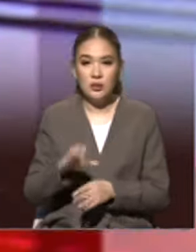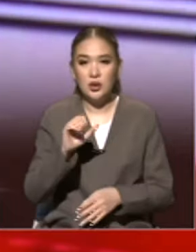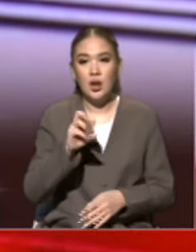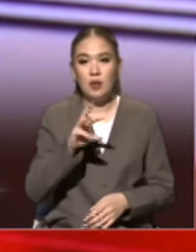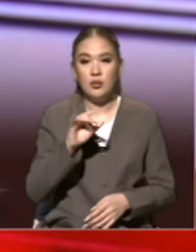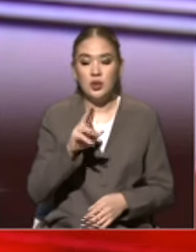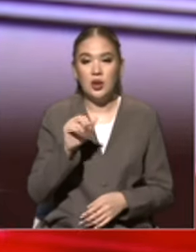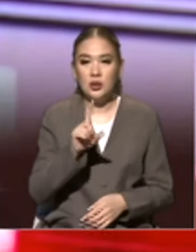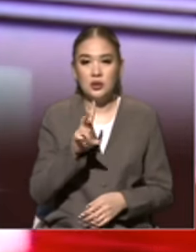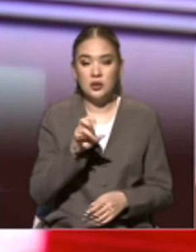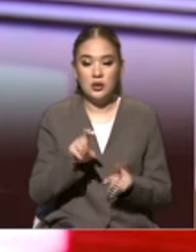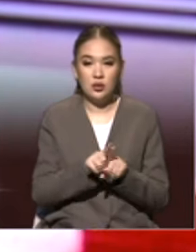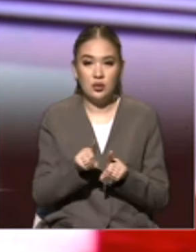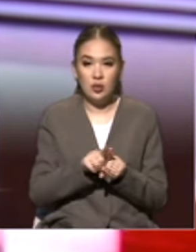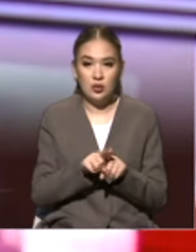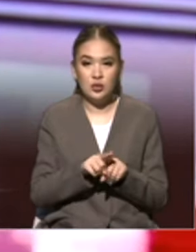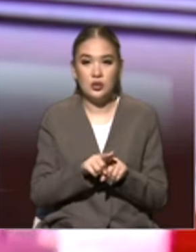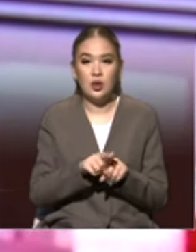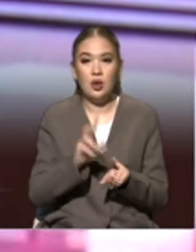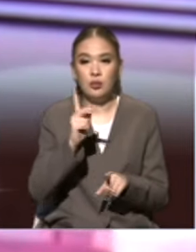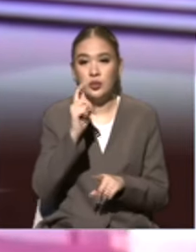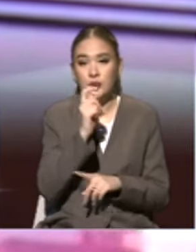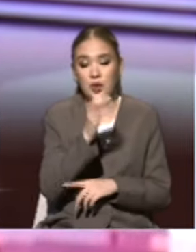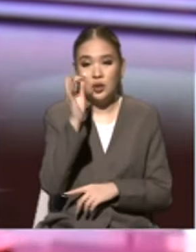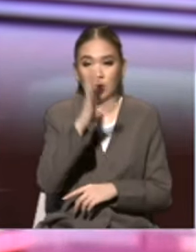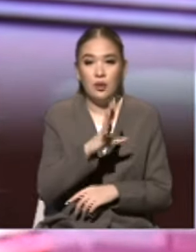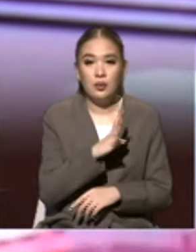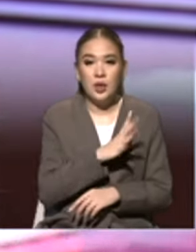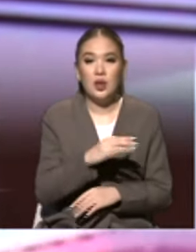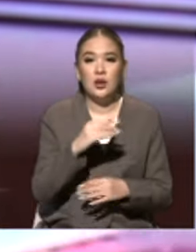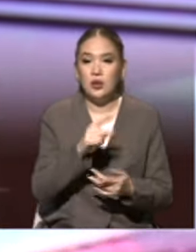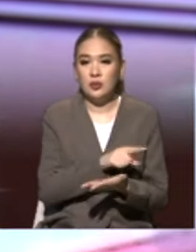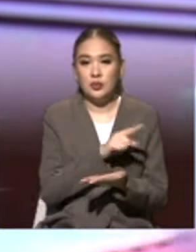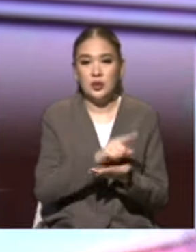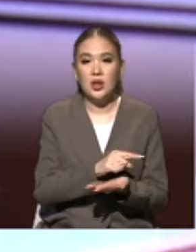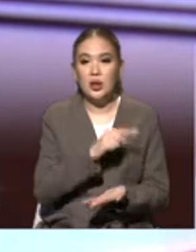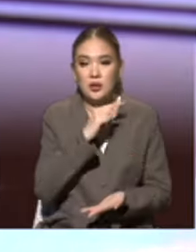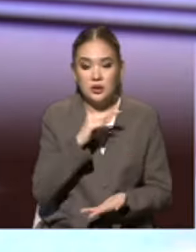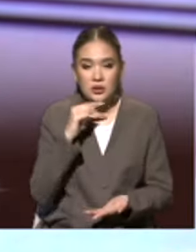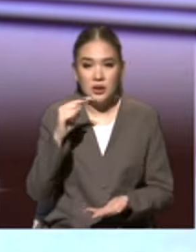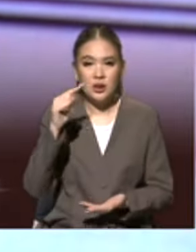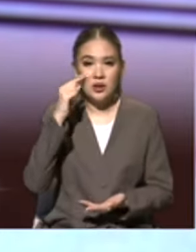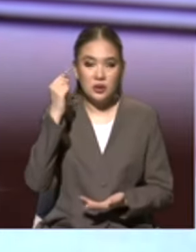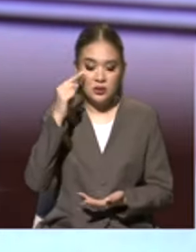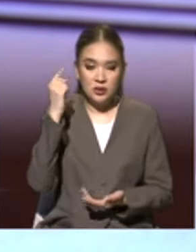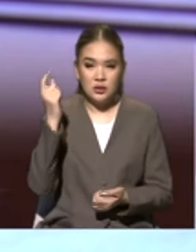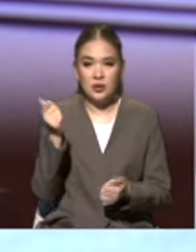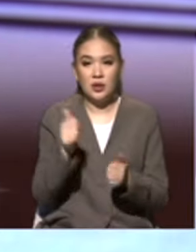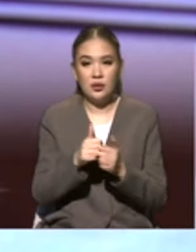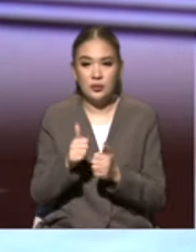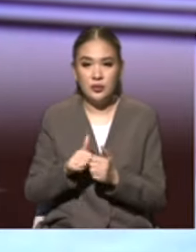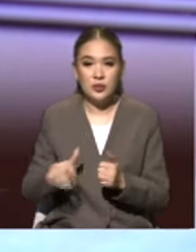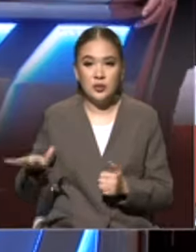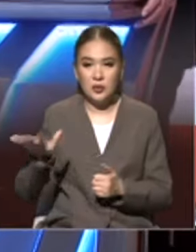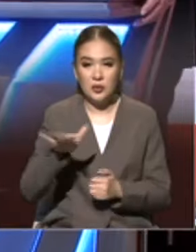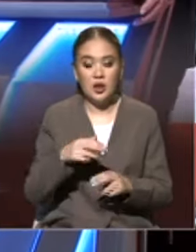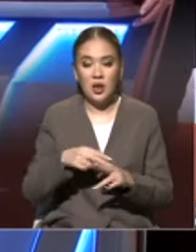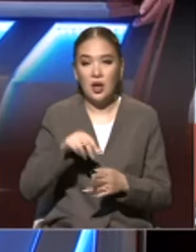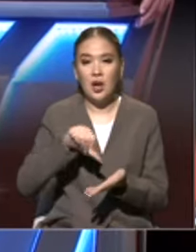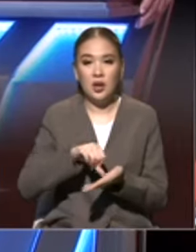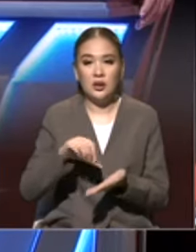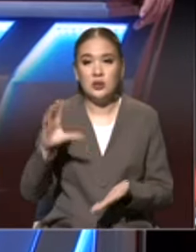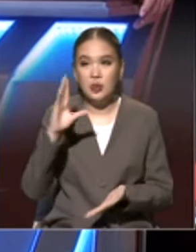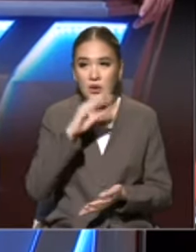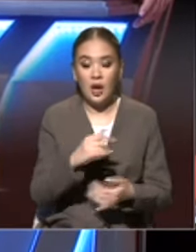болады. Сол уақытта Самұрық-қазынада міндетті түрде Ресейдің көрші Қырғыз болмаса Беларусь мемлекеттерінің өнім берушілері қатыса алатын мүмкіндік болады.